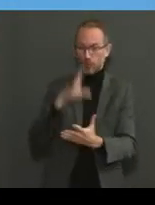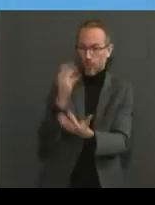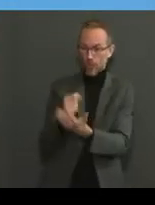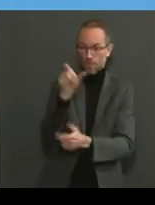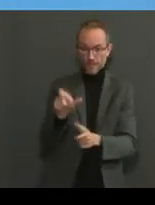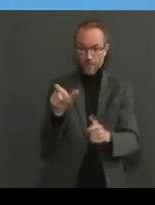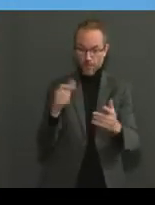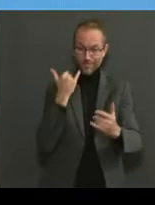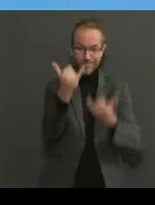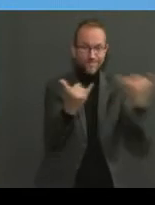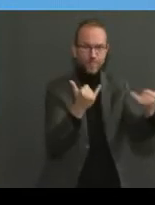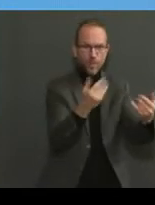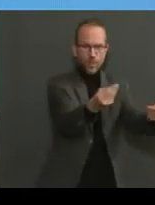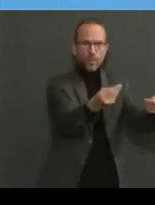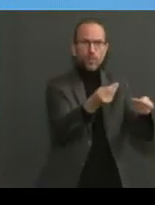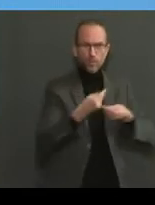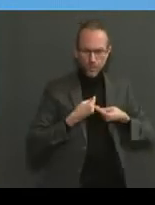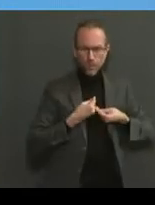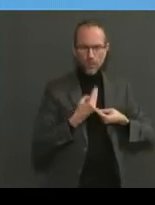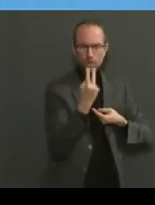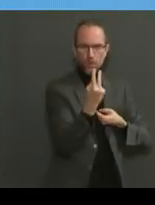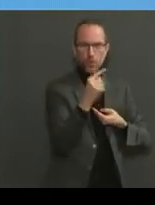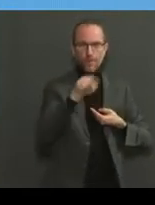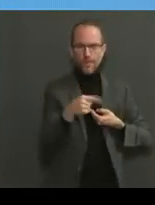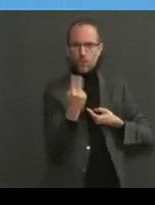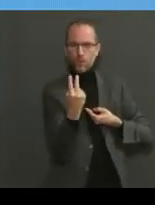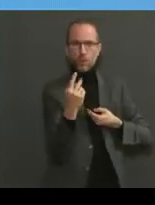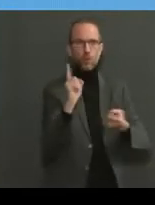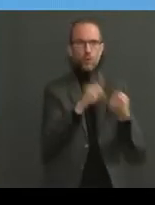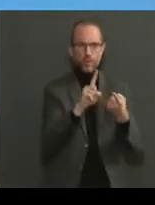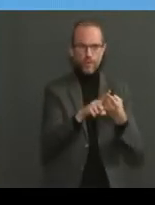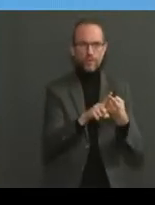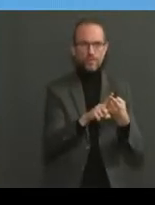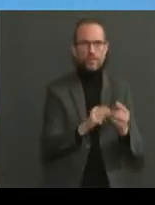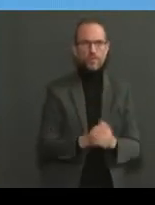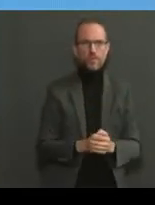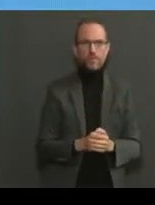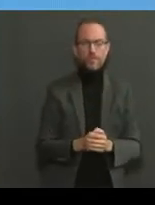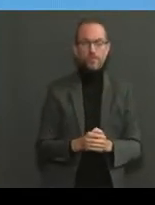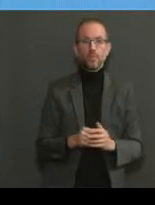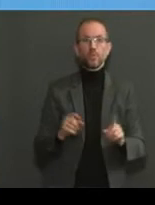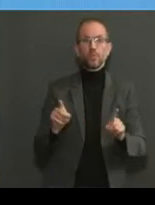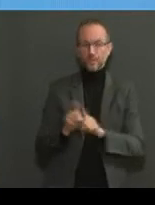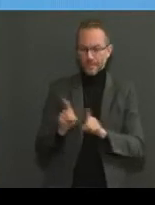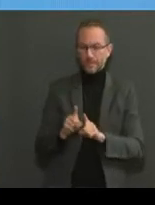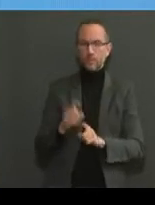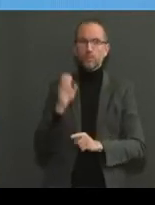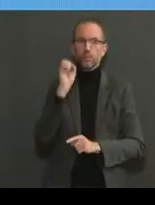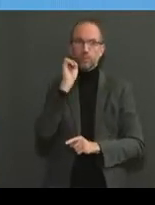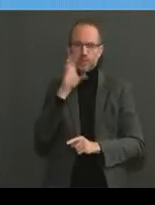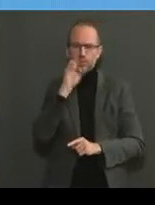contacts. En moyenne, plus de 1500 certificats de quarantaine sont envoyés par jour.